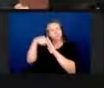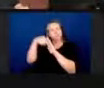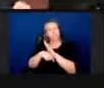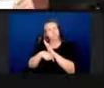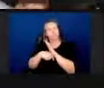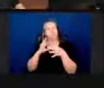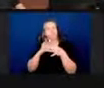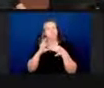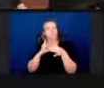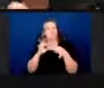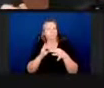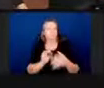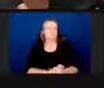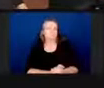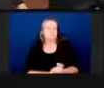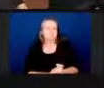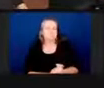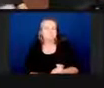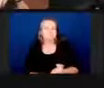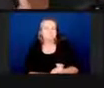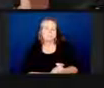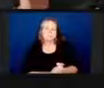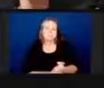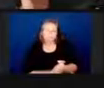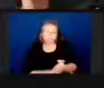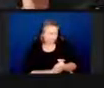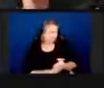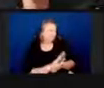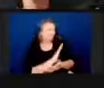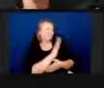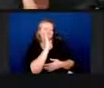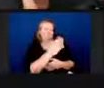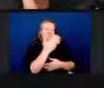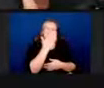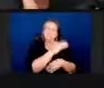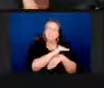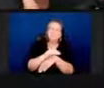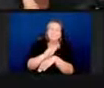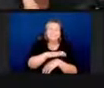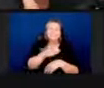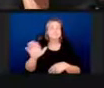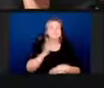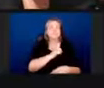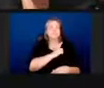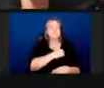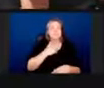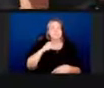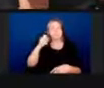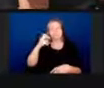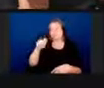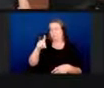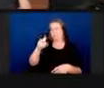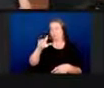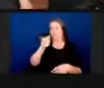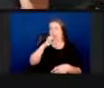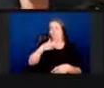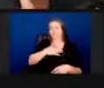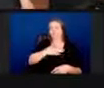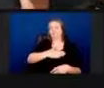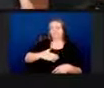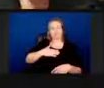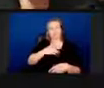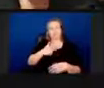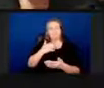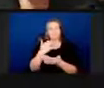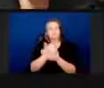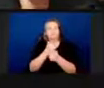ستتحدث بعمق أكثر عن هذا الأمر. مساء الخير جميعا، أنا أقدر هذه الفرصة